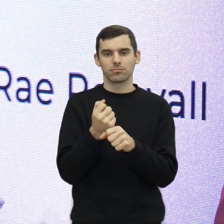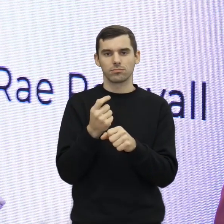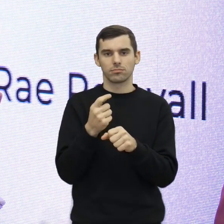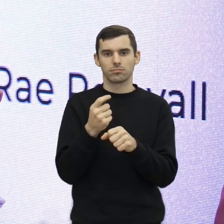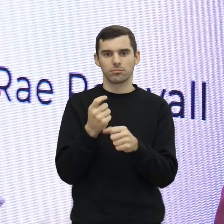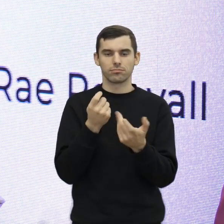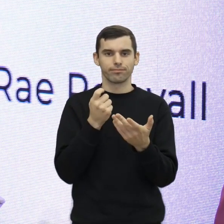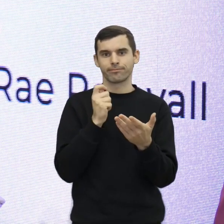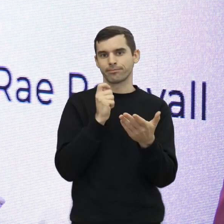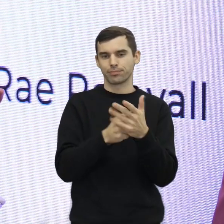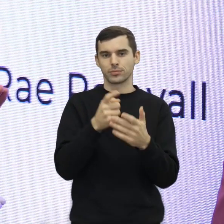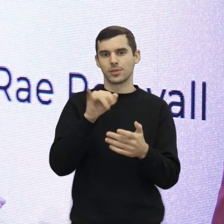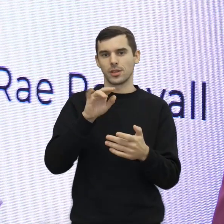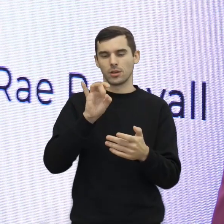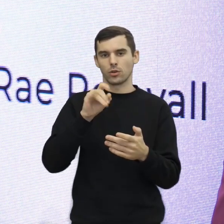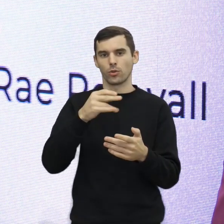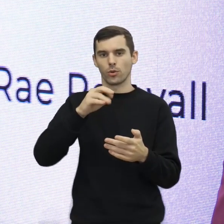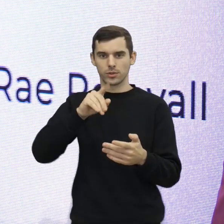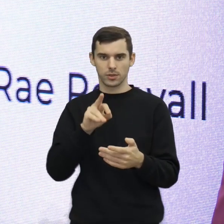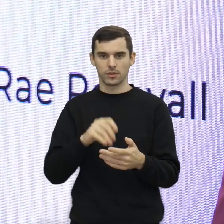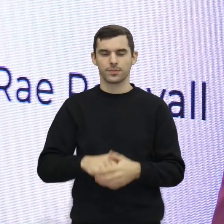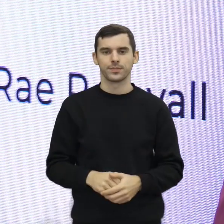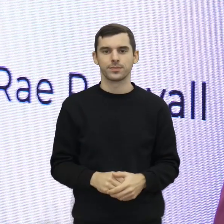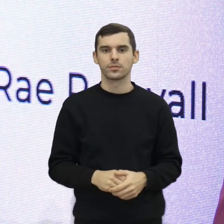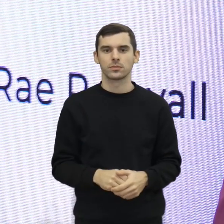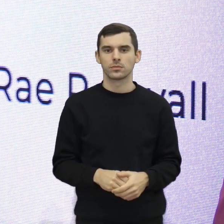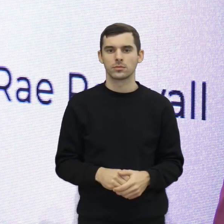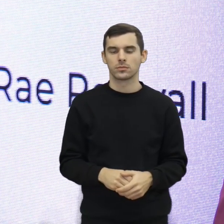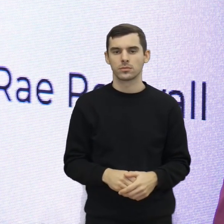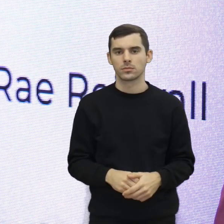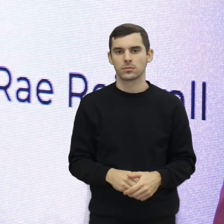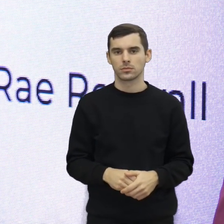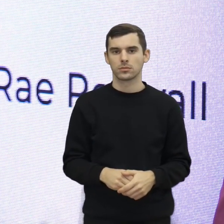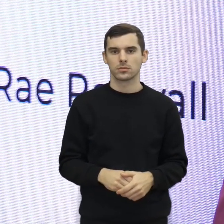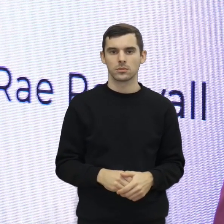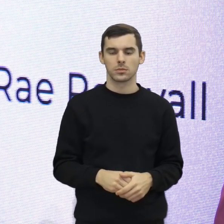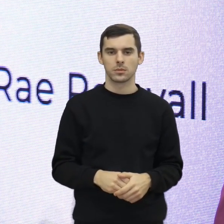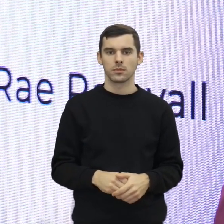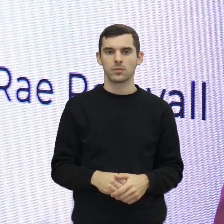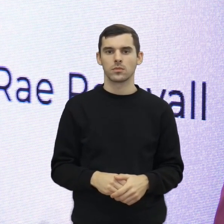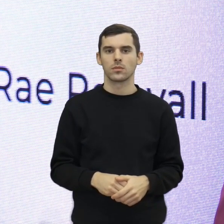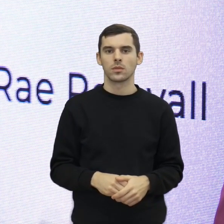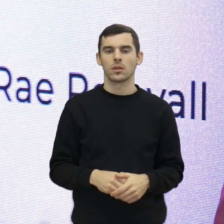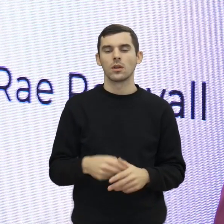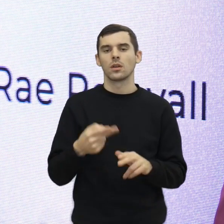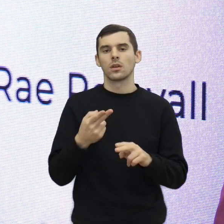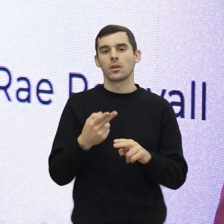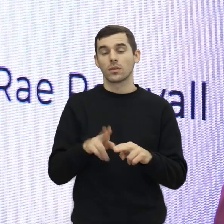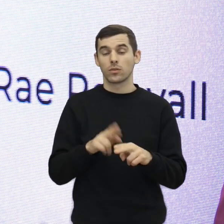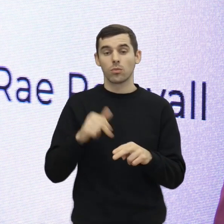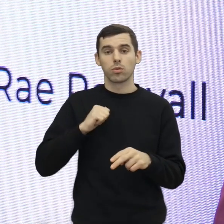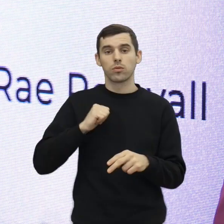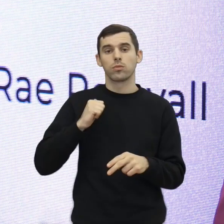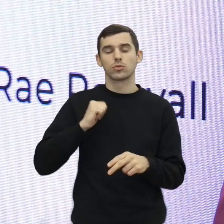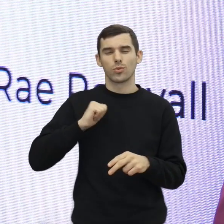iš dalies tai galimai apsunkino ir kai kuriems žmonėms per teismus keitimą asmens dokumentų, nes